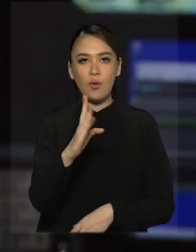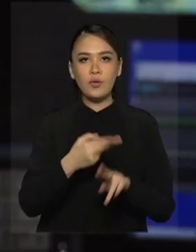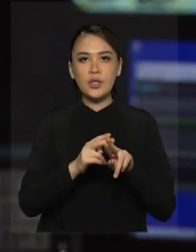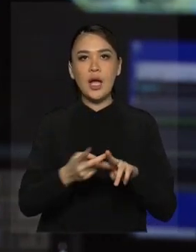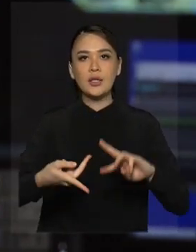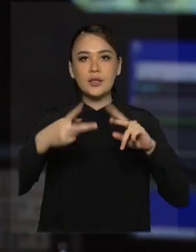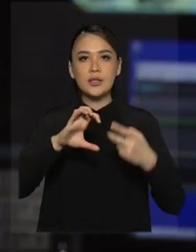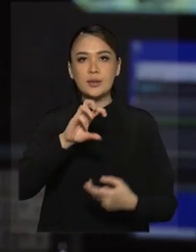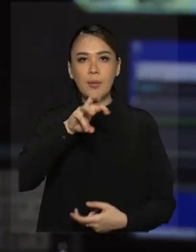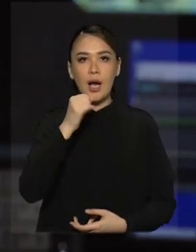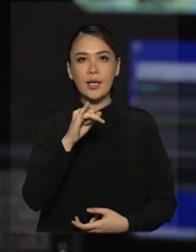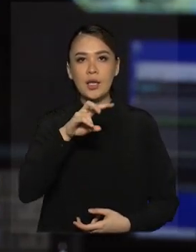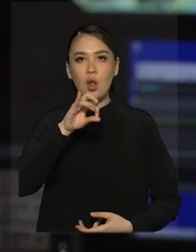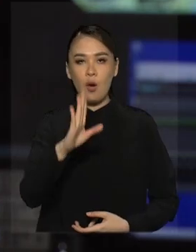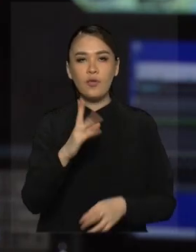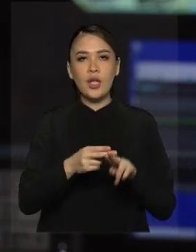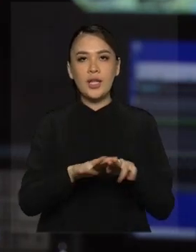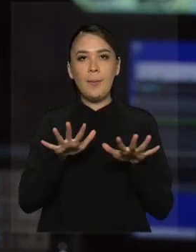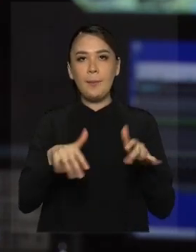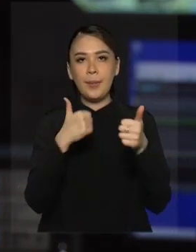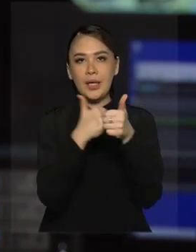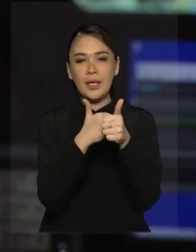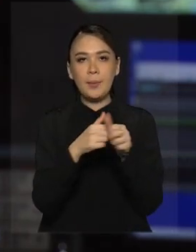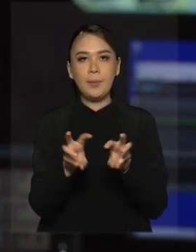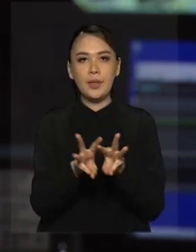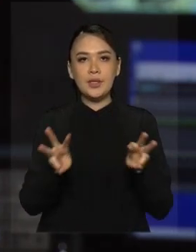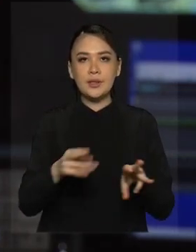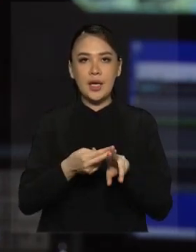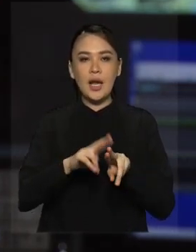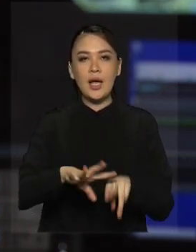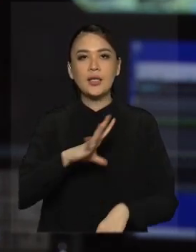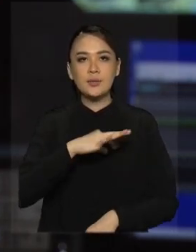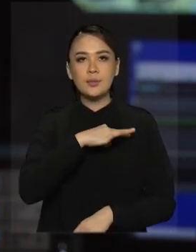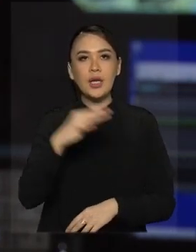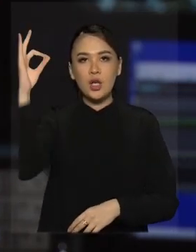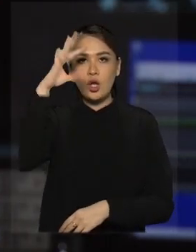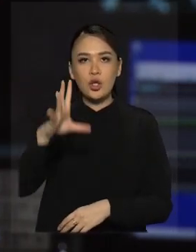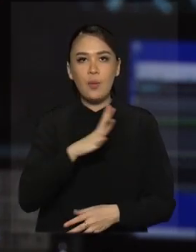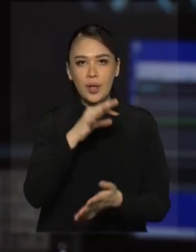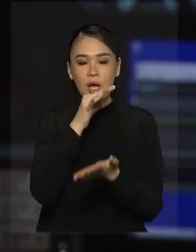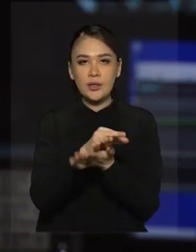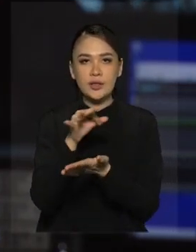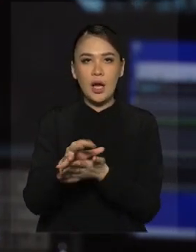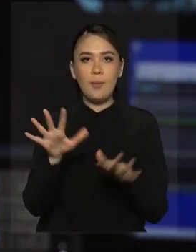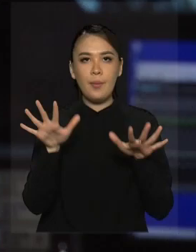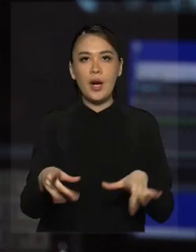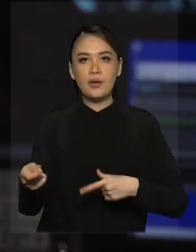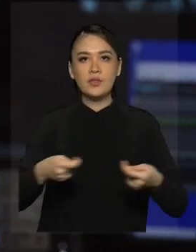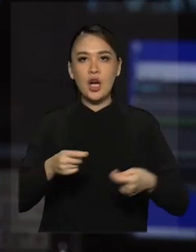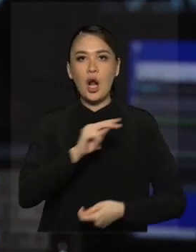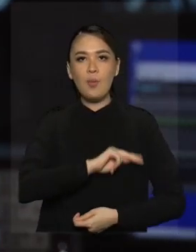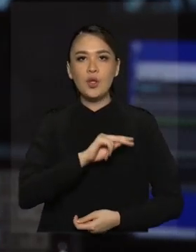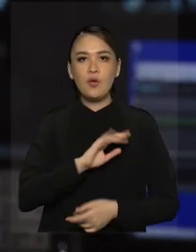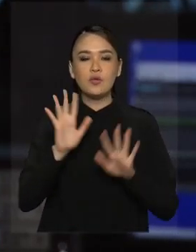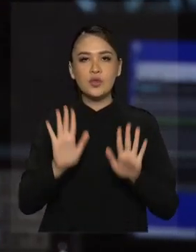переназначение Алихана Смаилова в должности премьер-министра тому подтверждение. Эксперт подчеркнул, что нынешний состав правительства работает